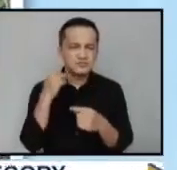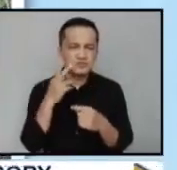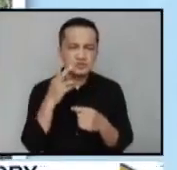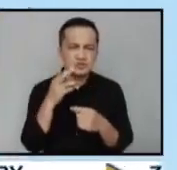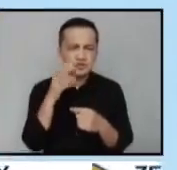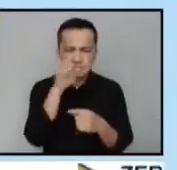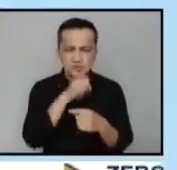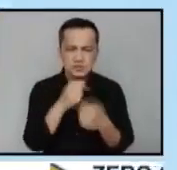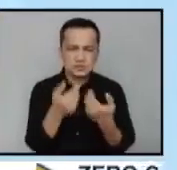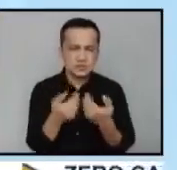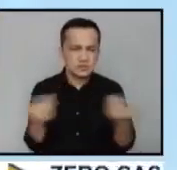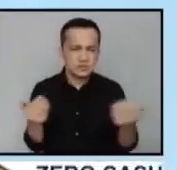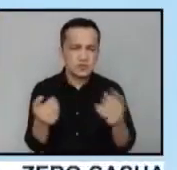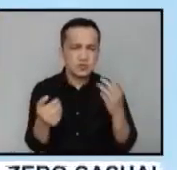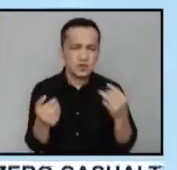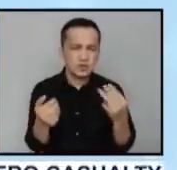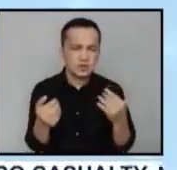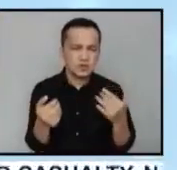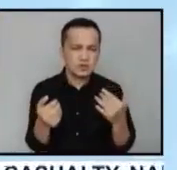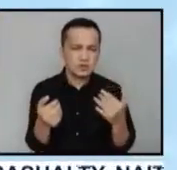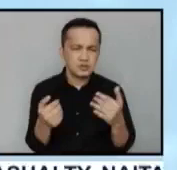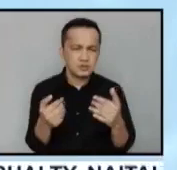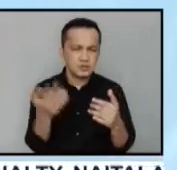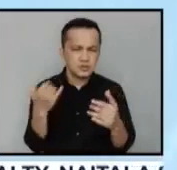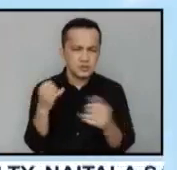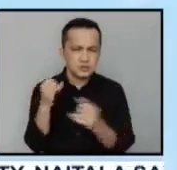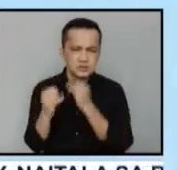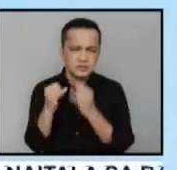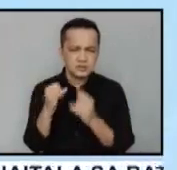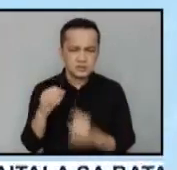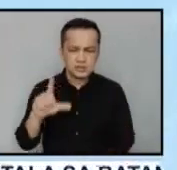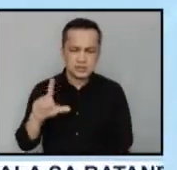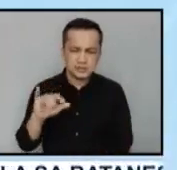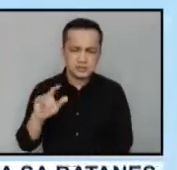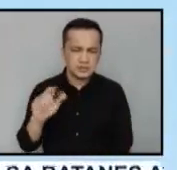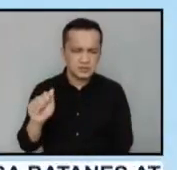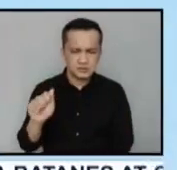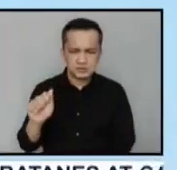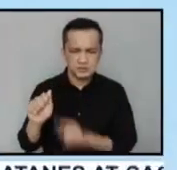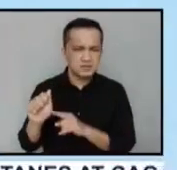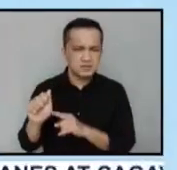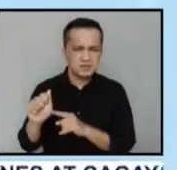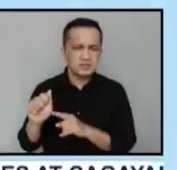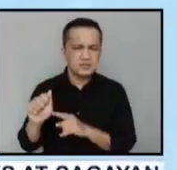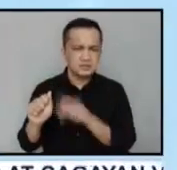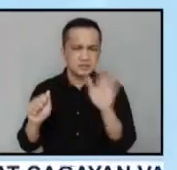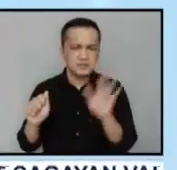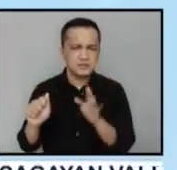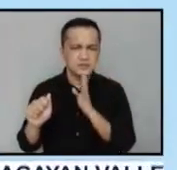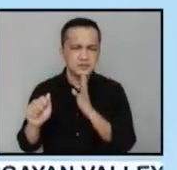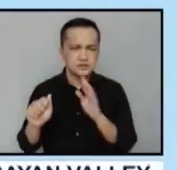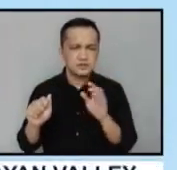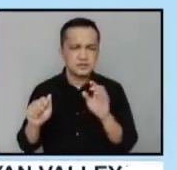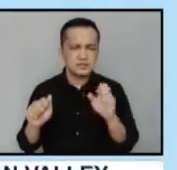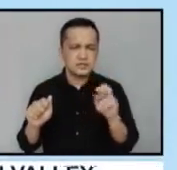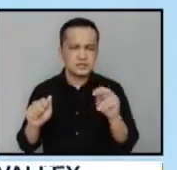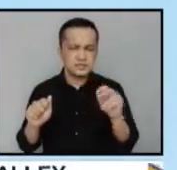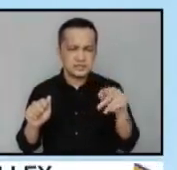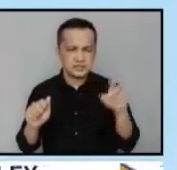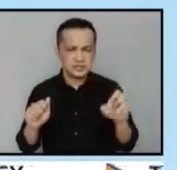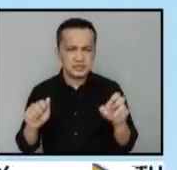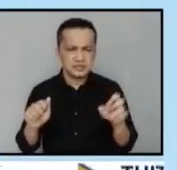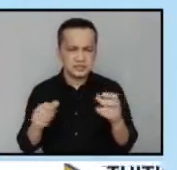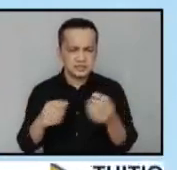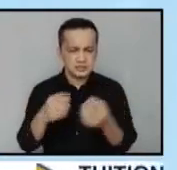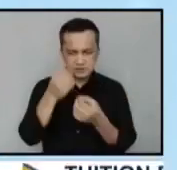aktor dahil sa mga nakaraang interviews ni Liza na never niyang nabanggit si Enrique. Nakarating rin daw kay Oggy